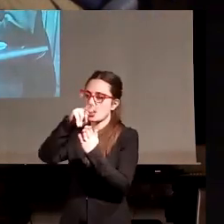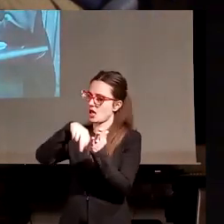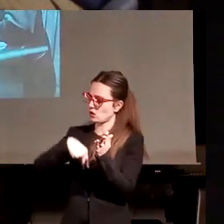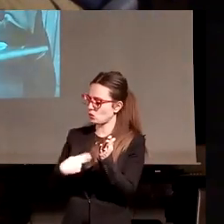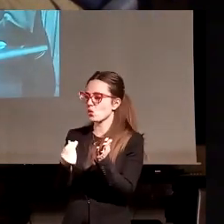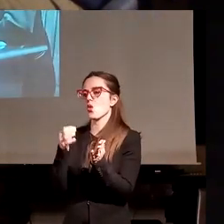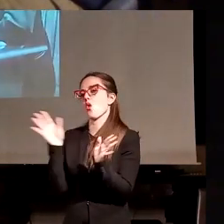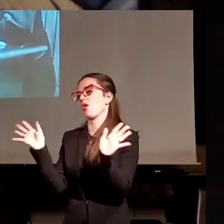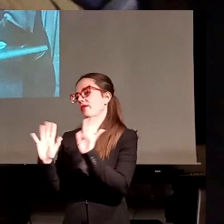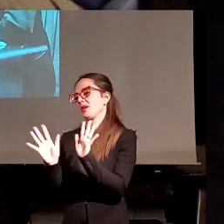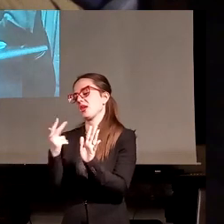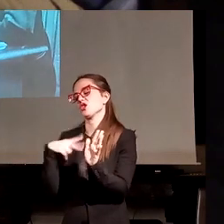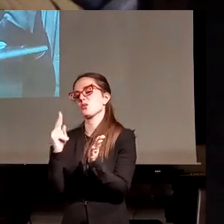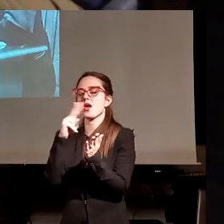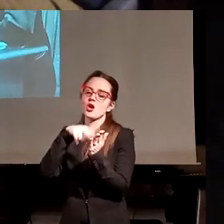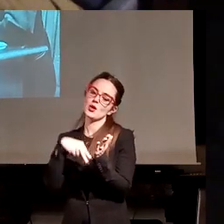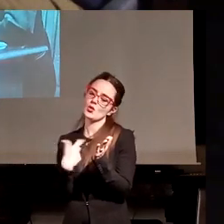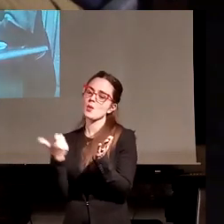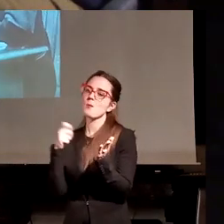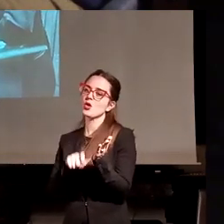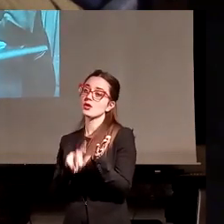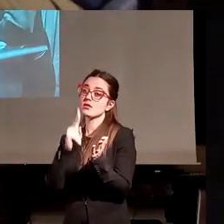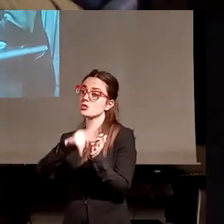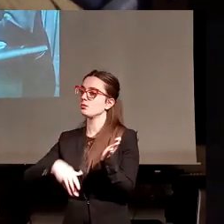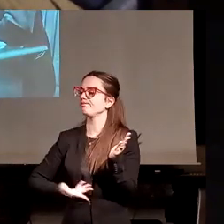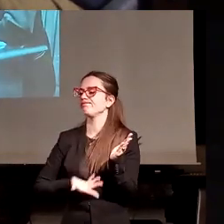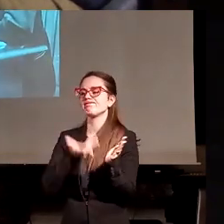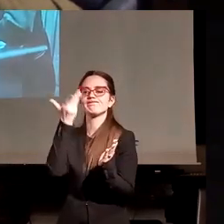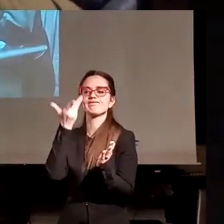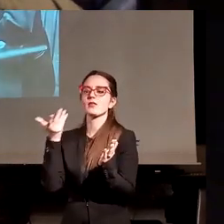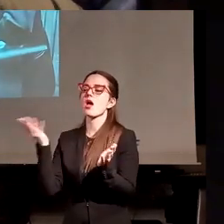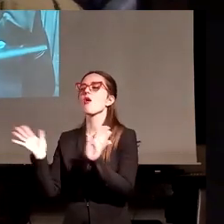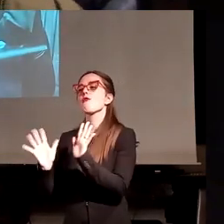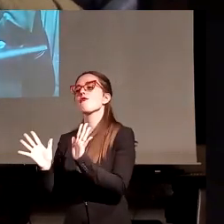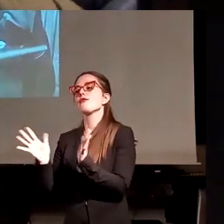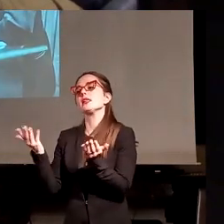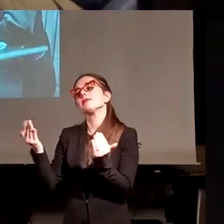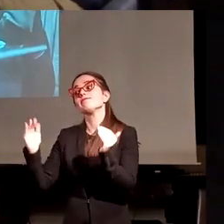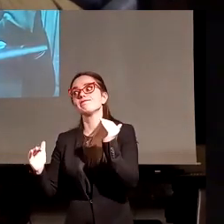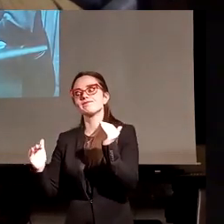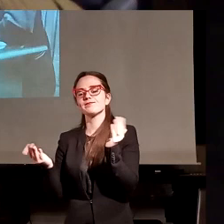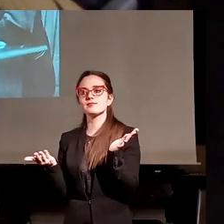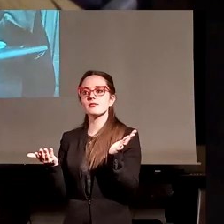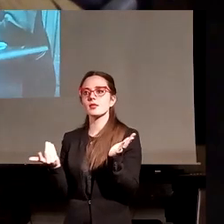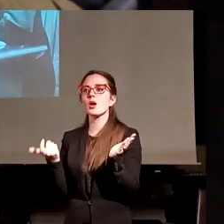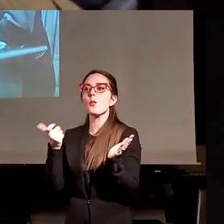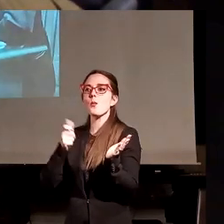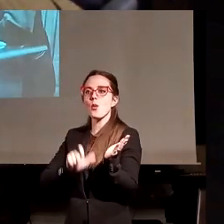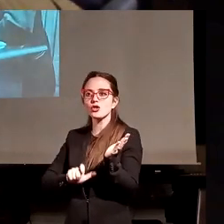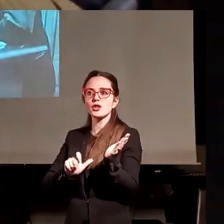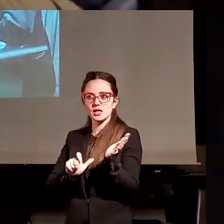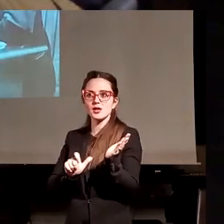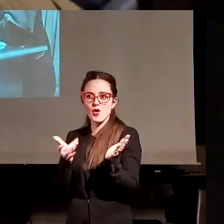spero alla lettura perché è di molto superiore al film è un motivo semplice per questo che avete letto